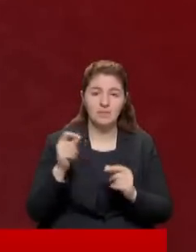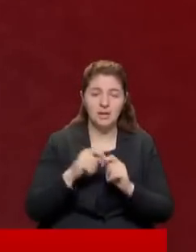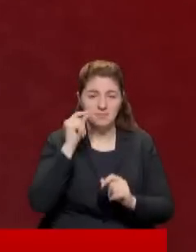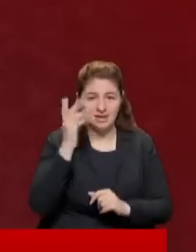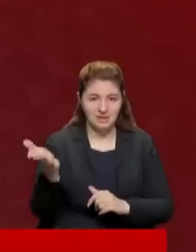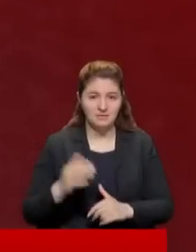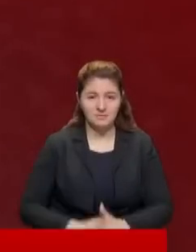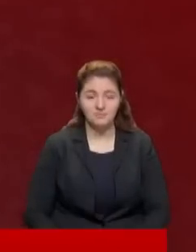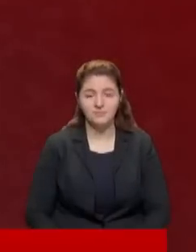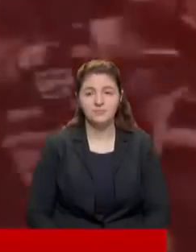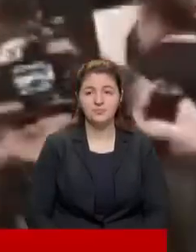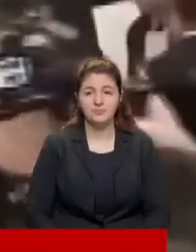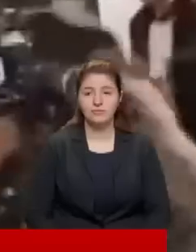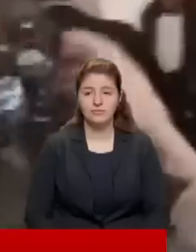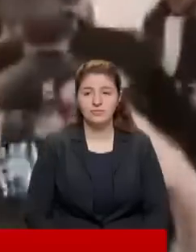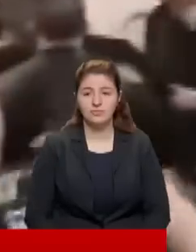Ardır'dan.